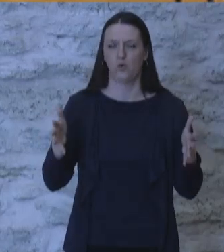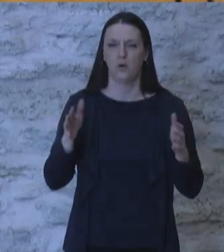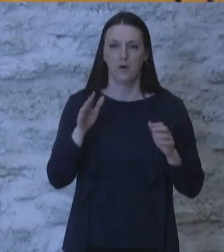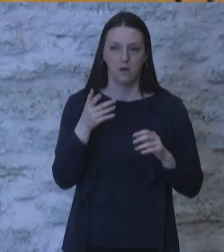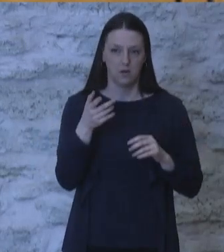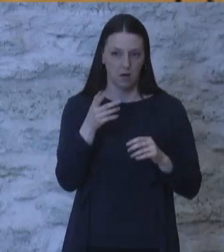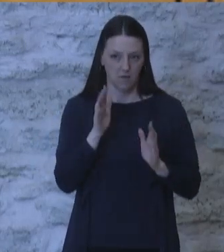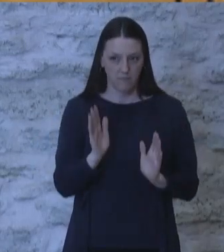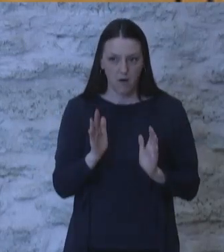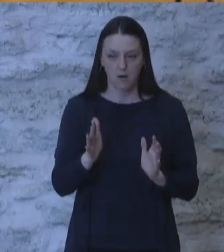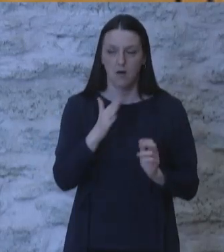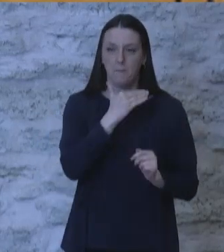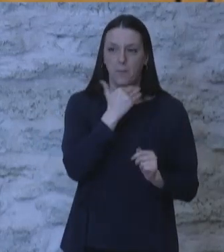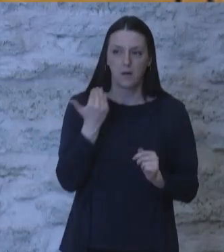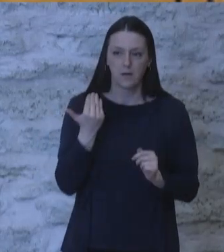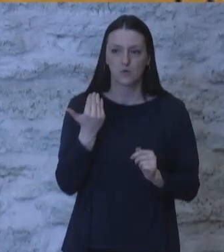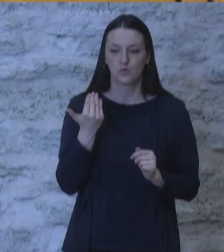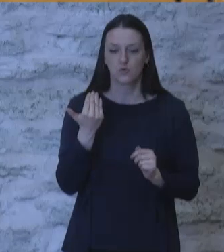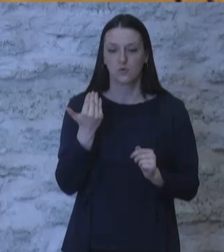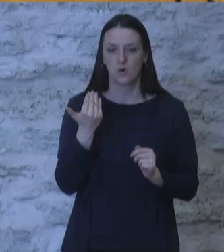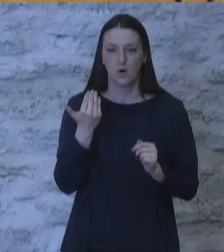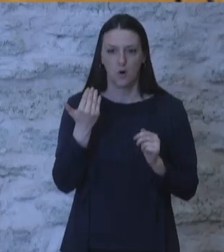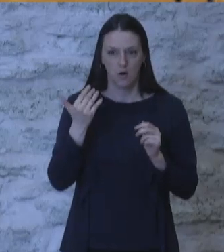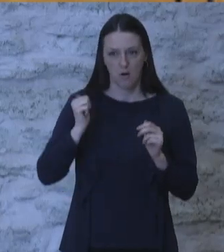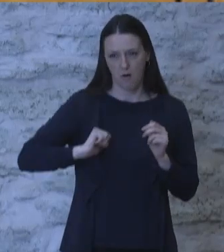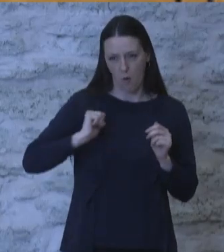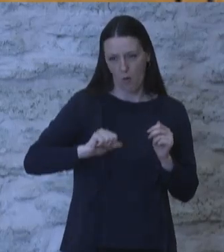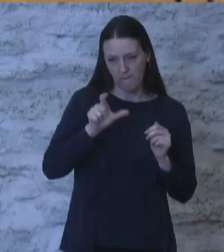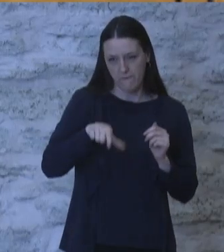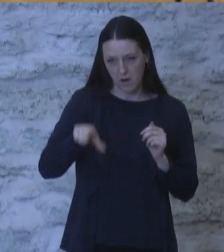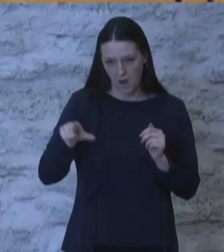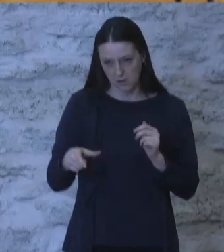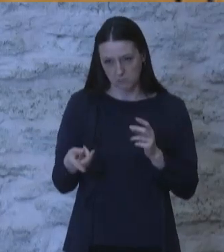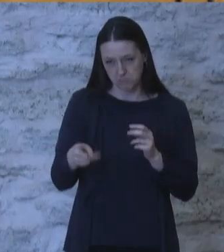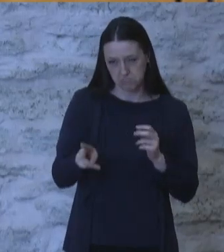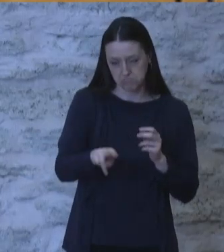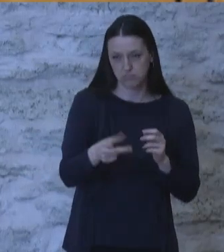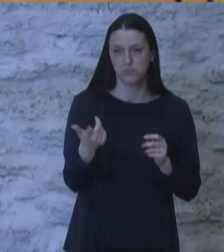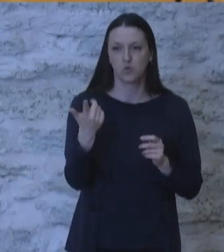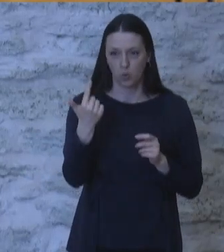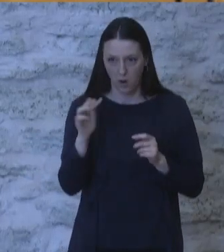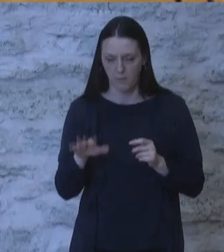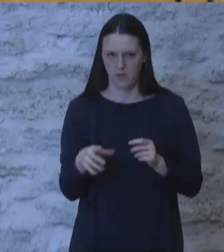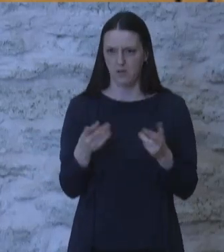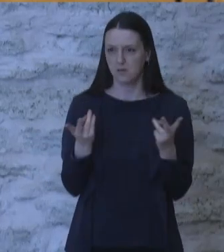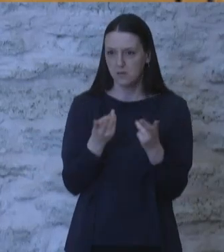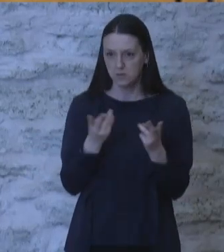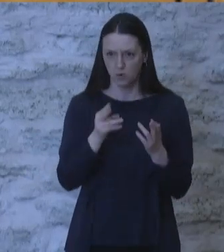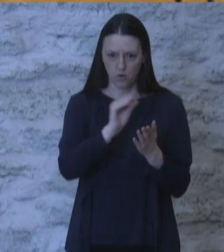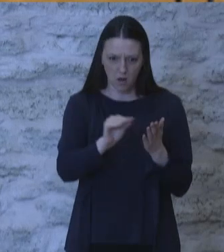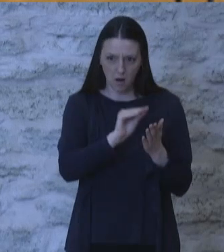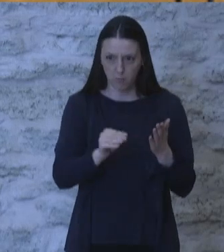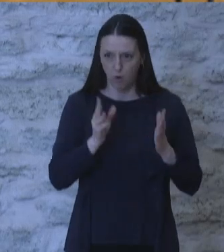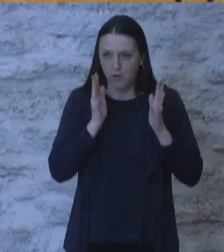siis ofritega. Ja seda raportit, mis oli lausa nii